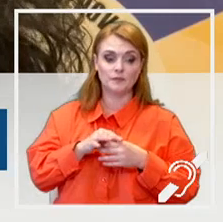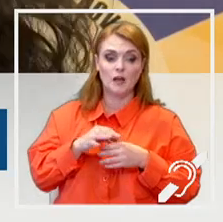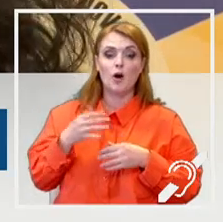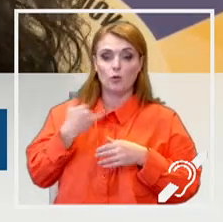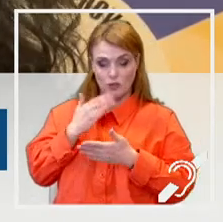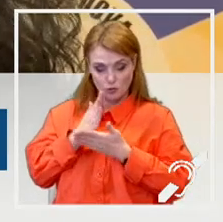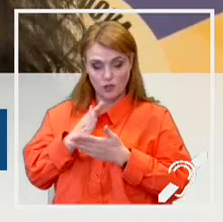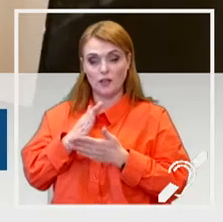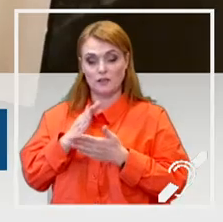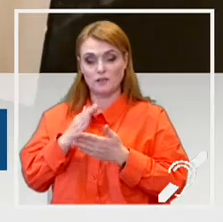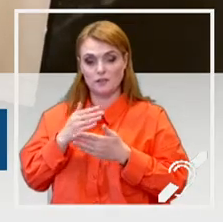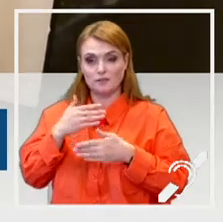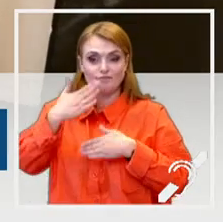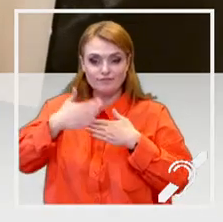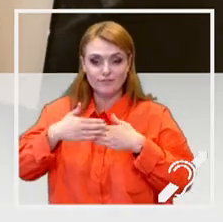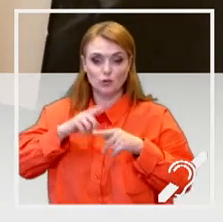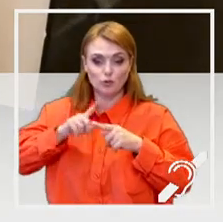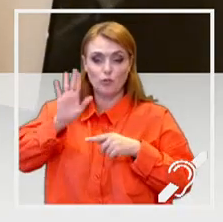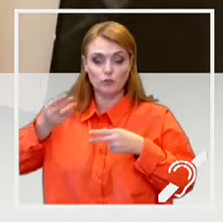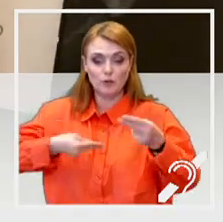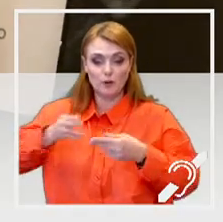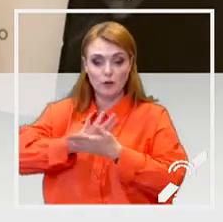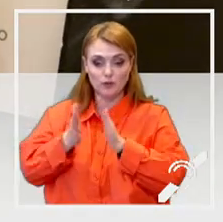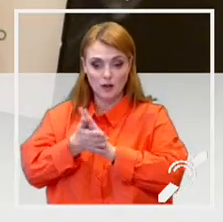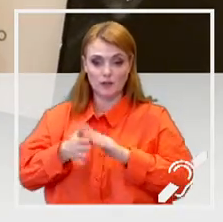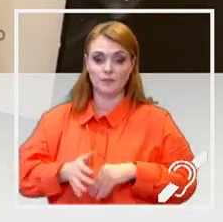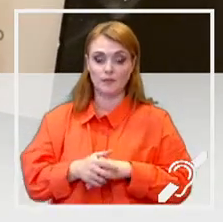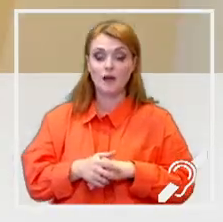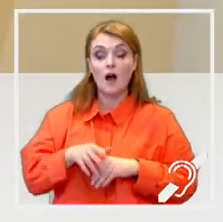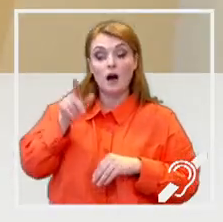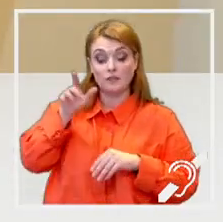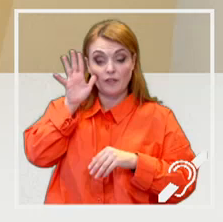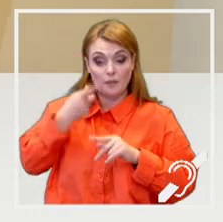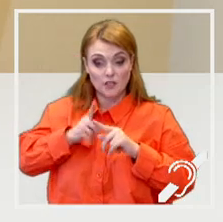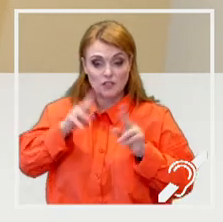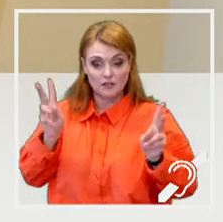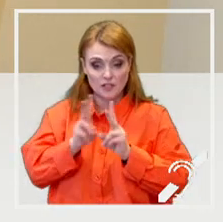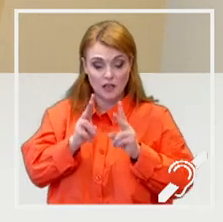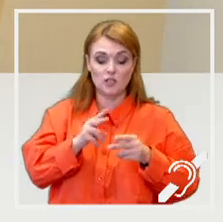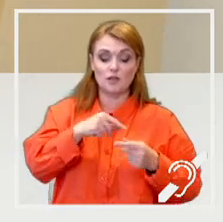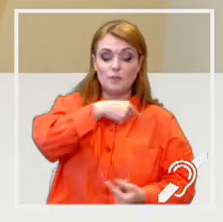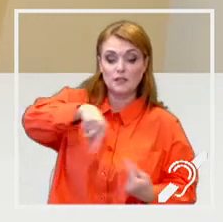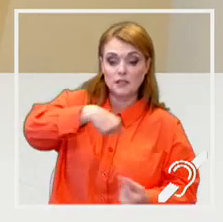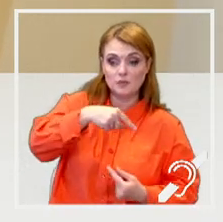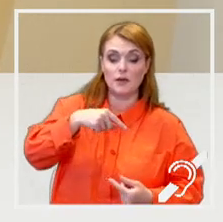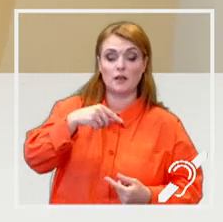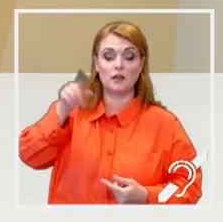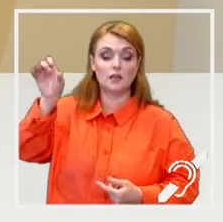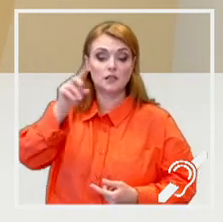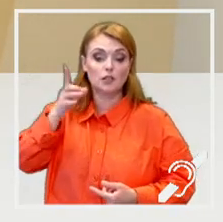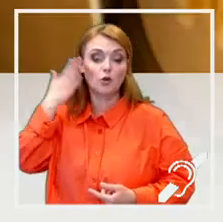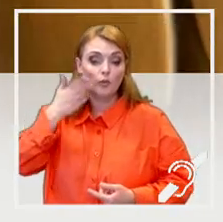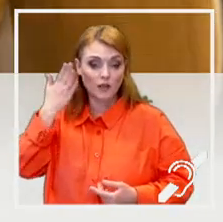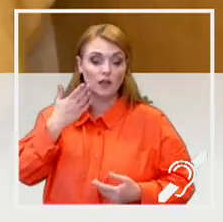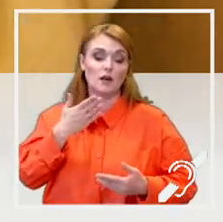schițat, precontractat. În cadrul întâlnirilor de afaceri, antreprenorii din România au avut ocazia să ia contact cu diverse